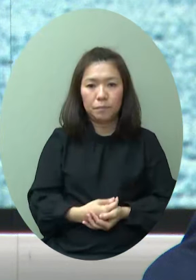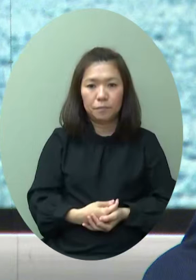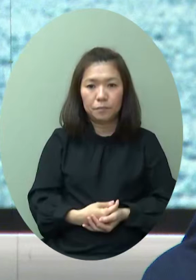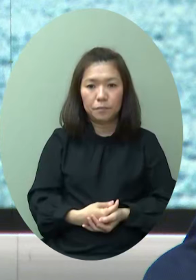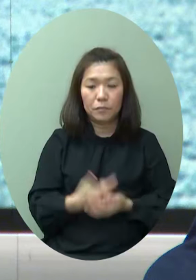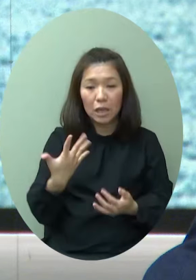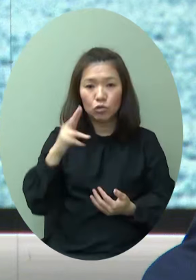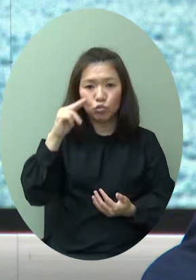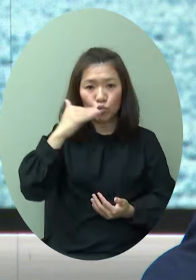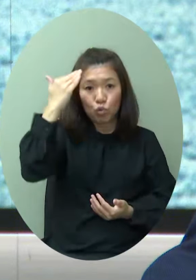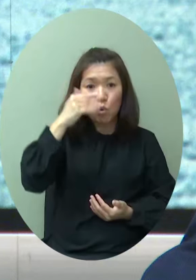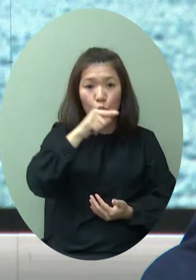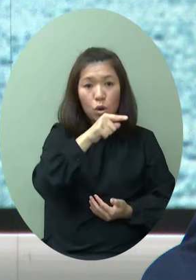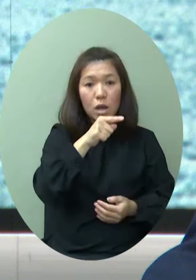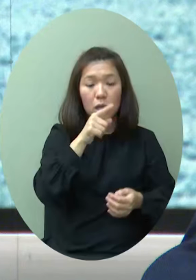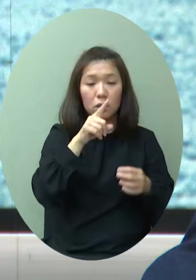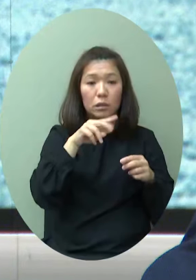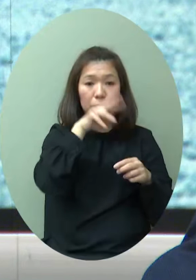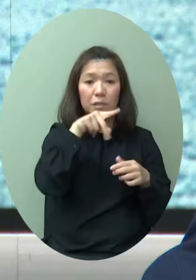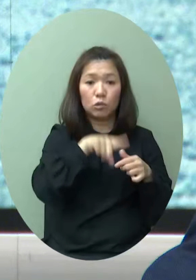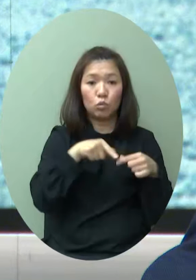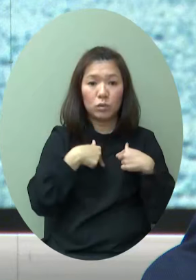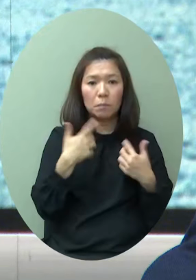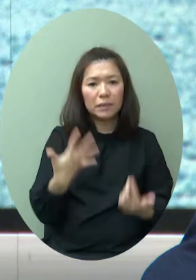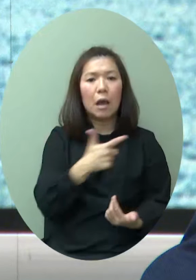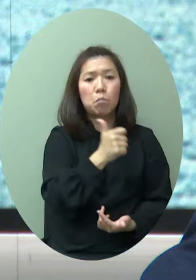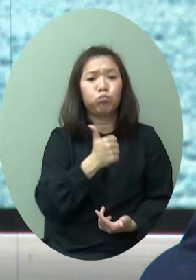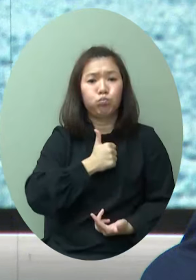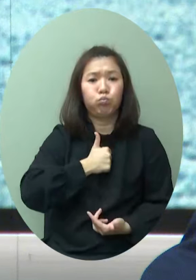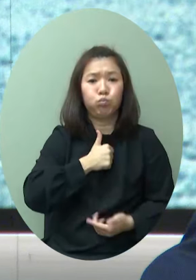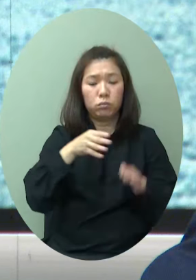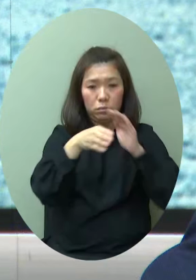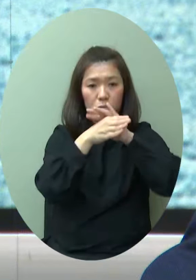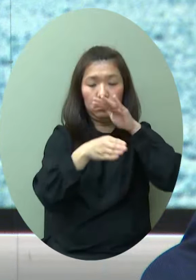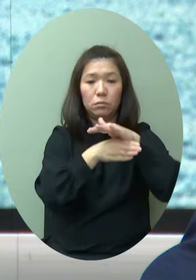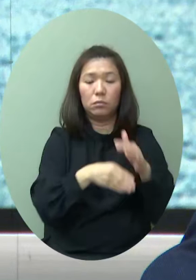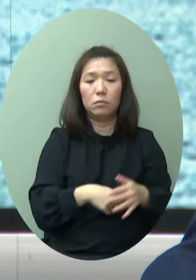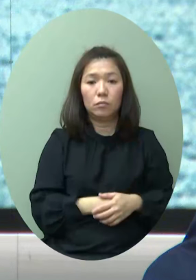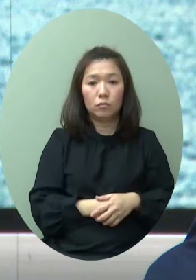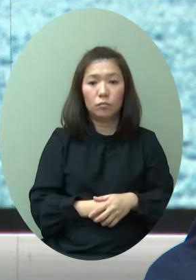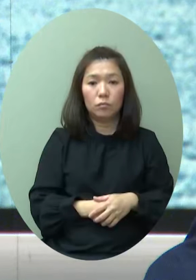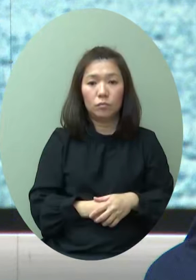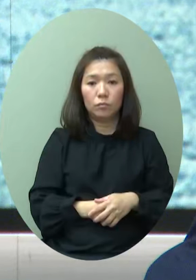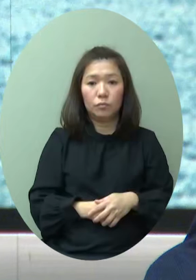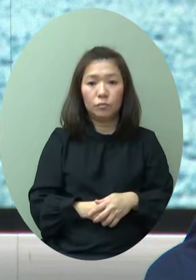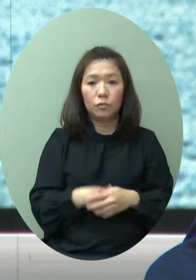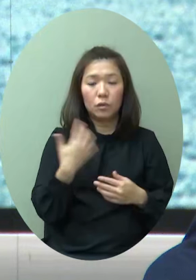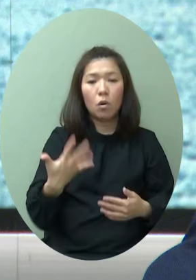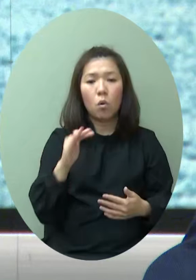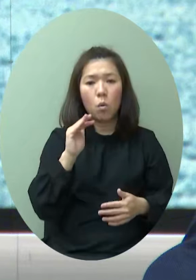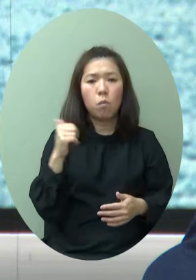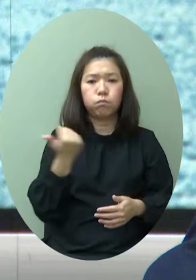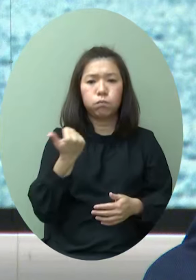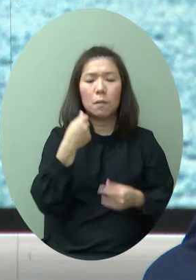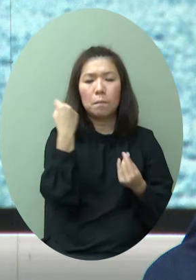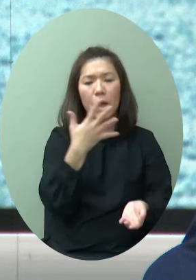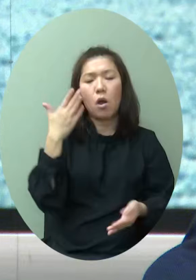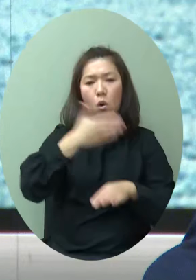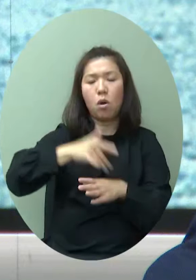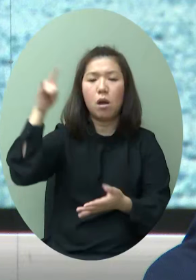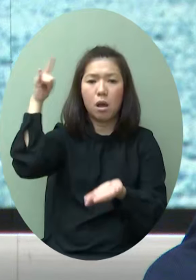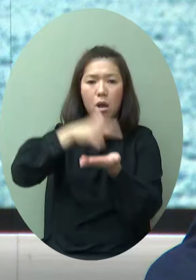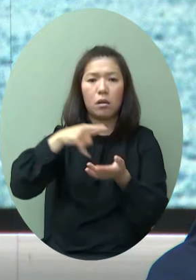竹篙灣檢疫中心咧，我哋都係暫時都係仲有足夠嘅位置嘅，咁可以即係容納到抵港旅客啦，同